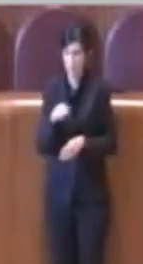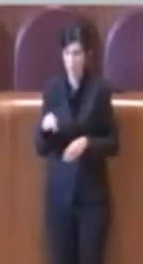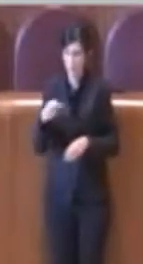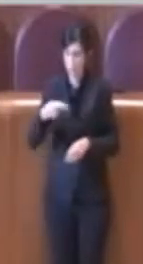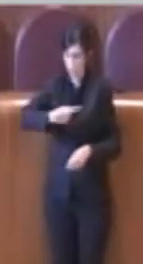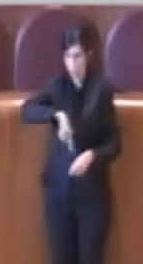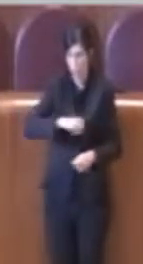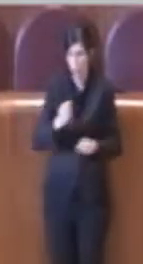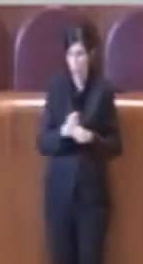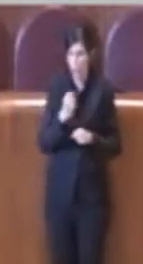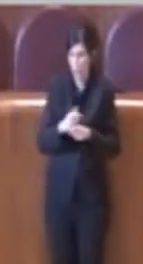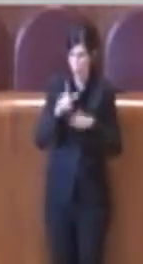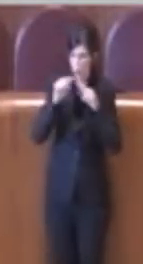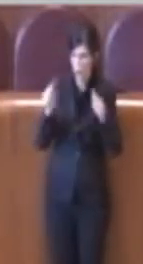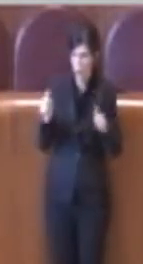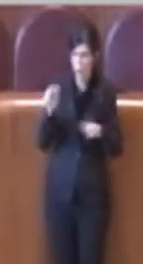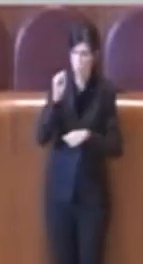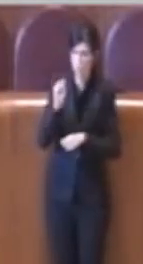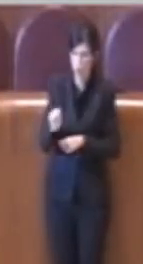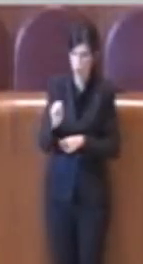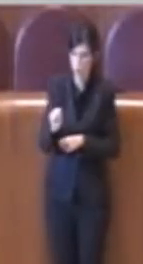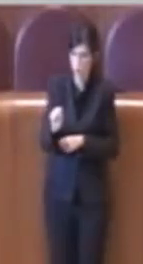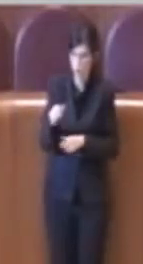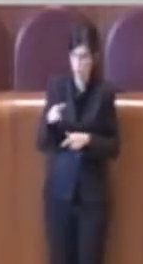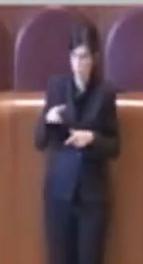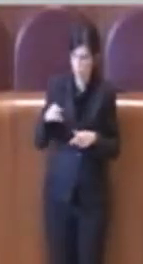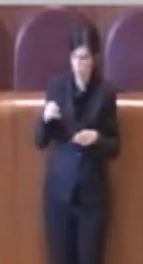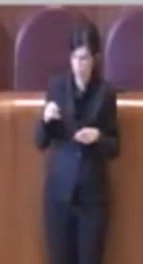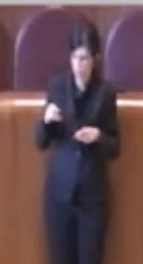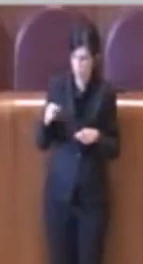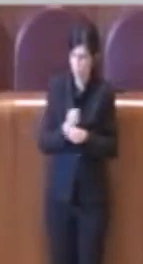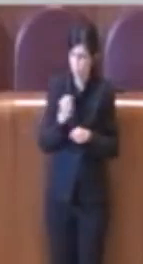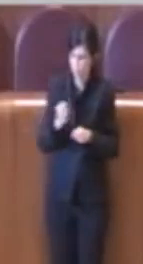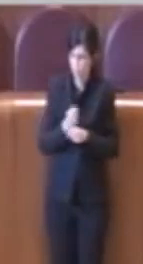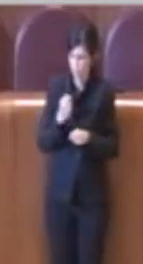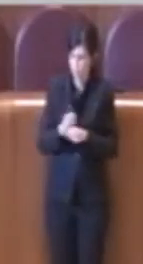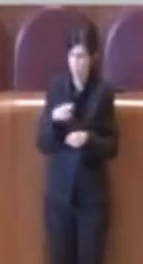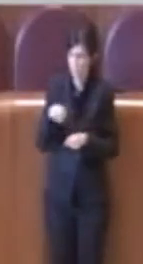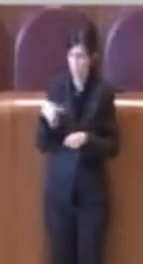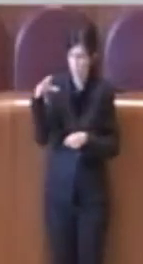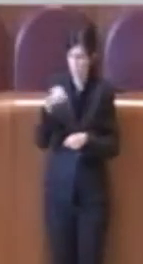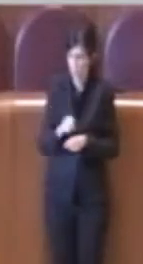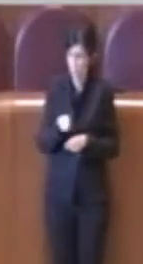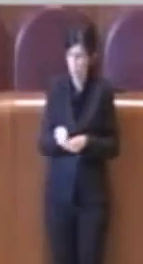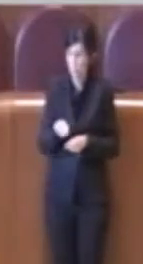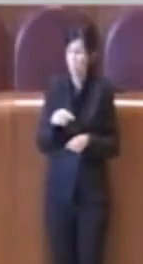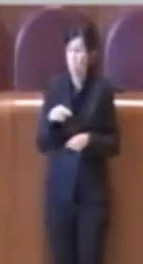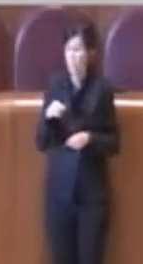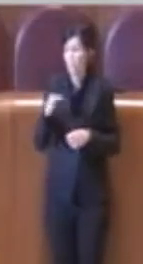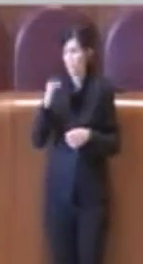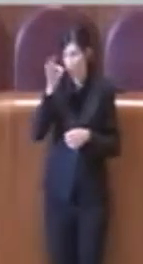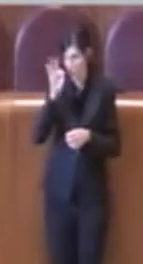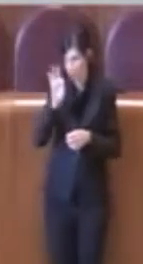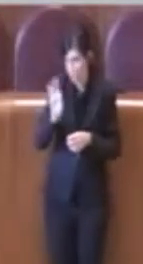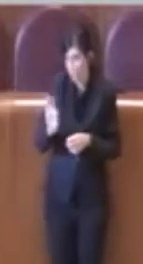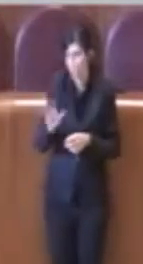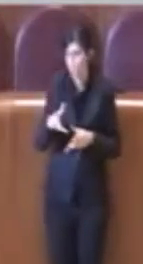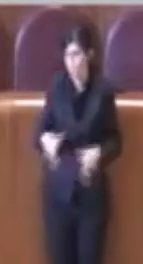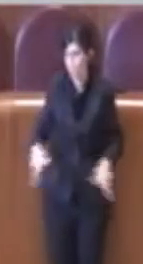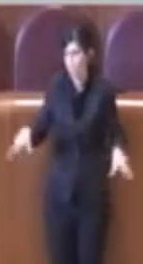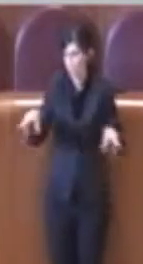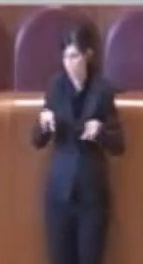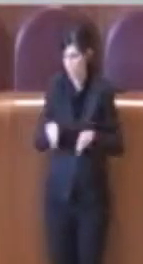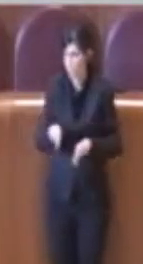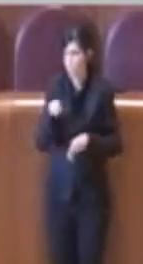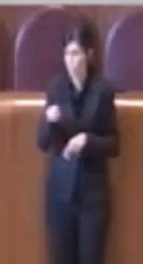sul linguaggio dell'odio e allora forse un richiamo a ciò che esso significa, proprio per ciò che